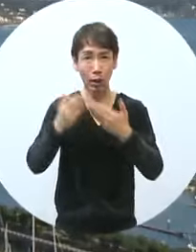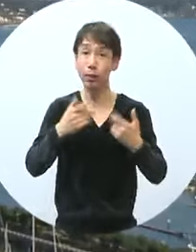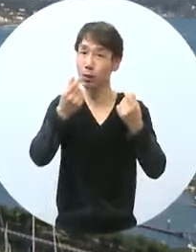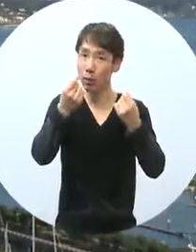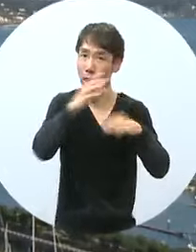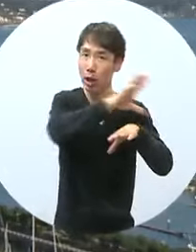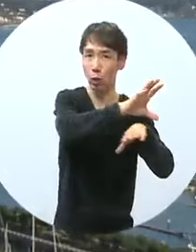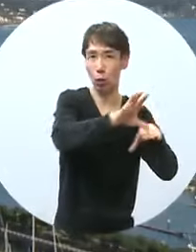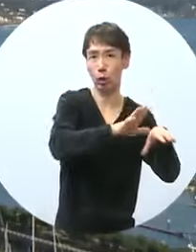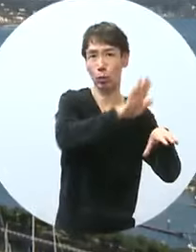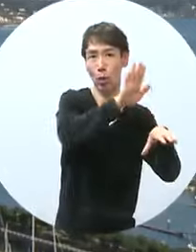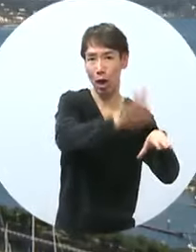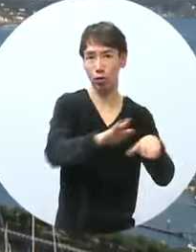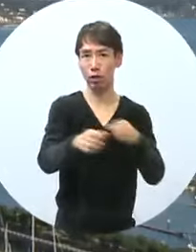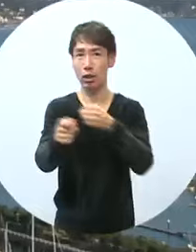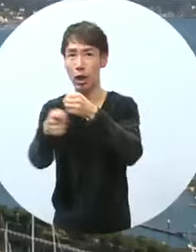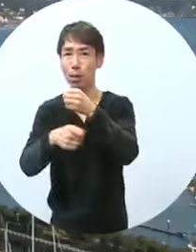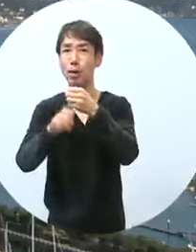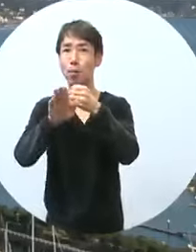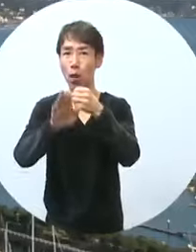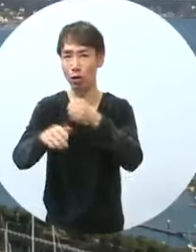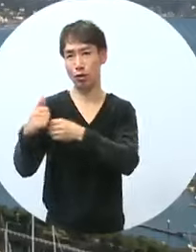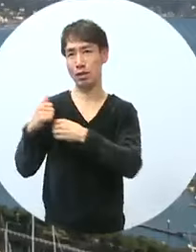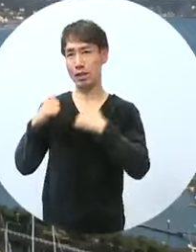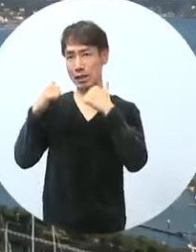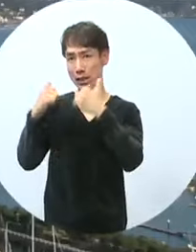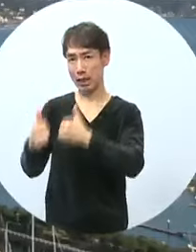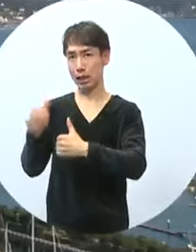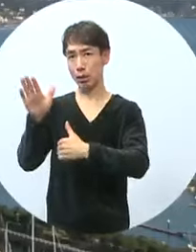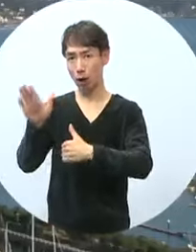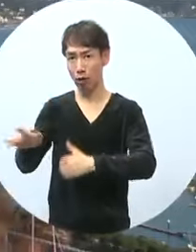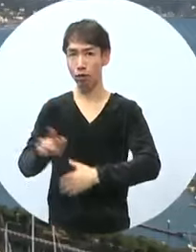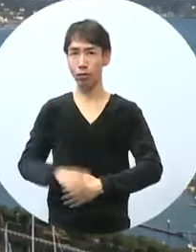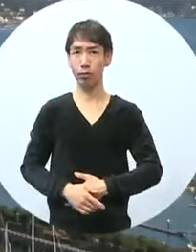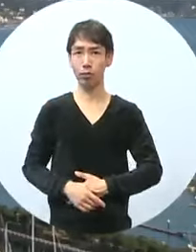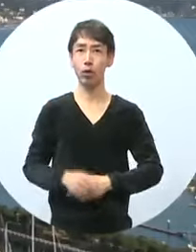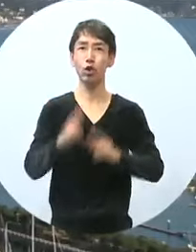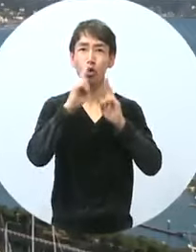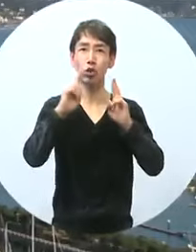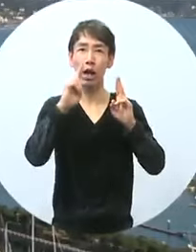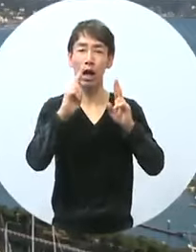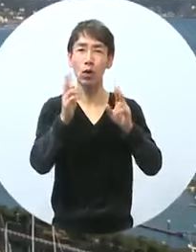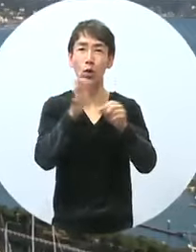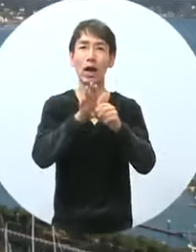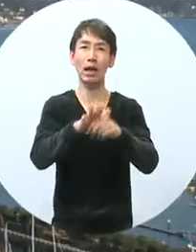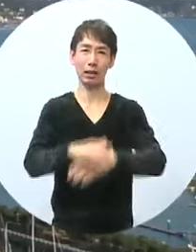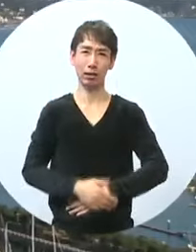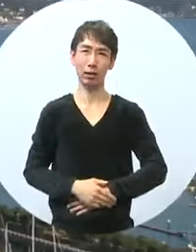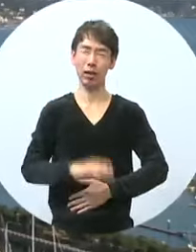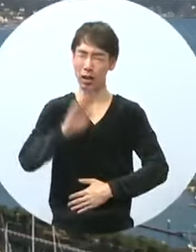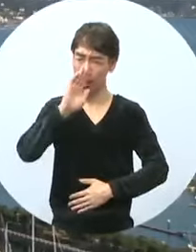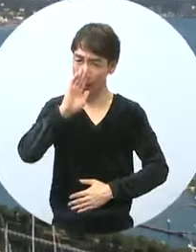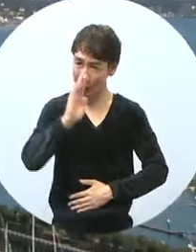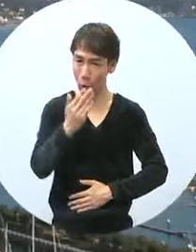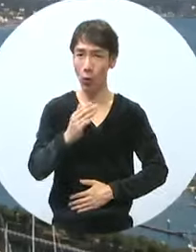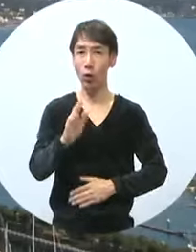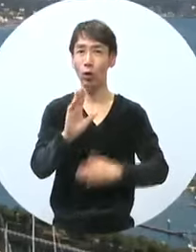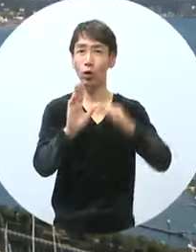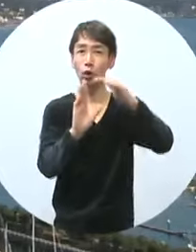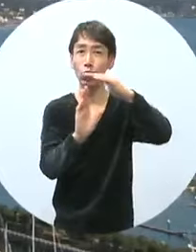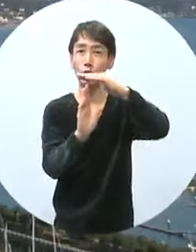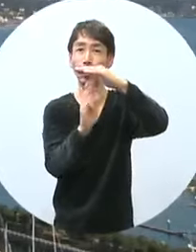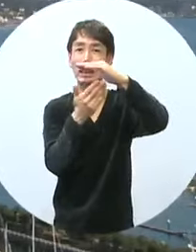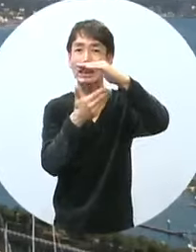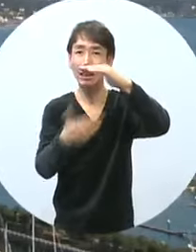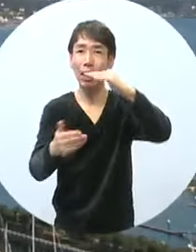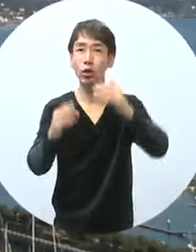てきます、鎌倉も出てきます、茅ヶ崎も出てきます。歌の中に藤沢が出てこないんです。江ノ島は